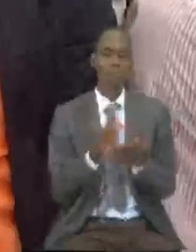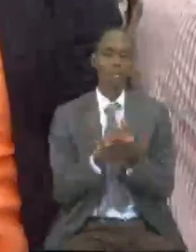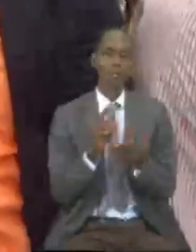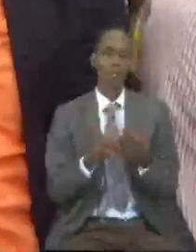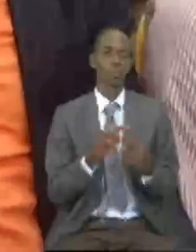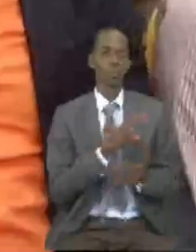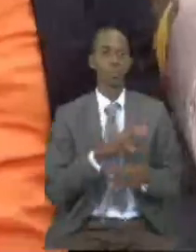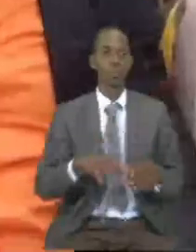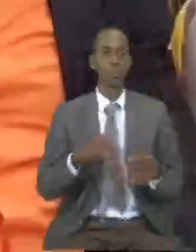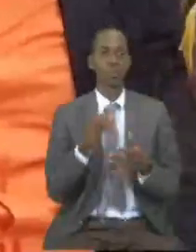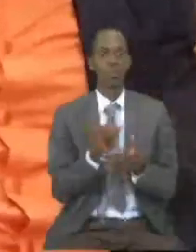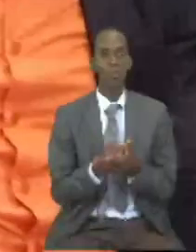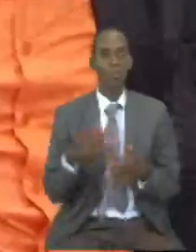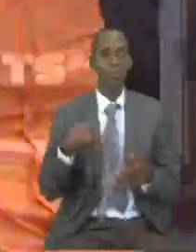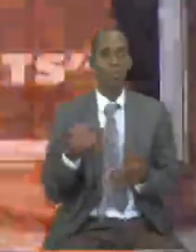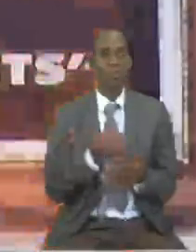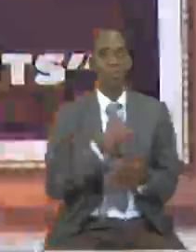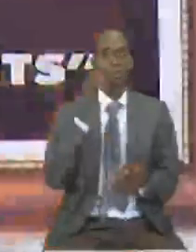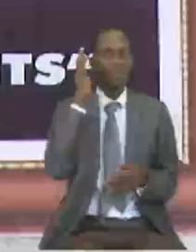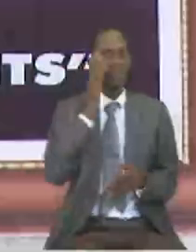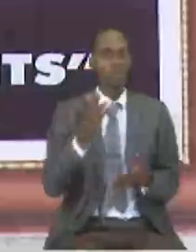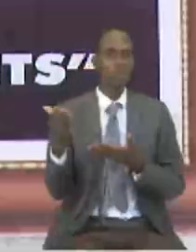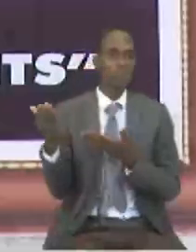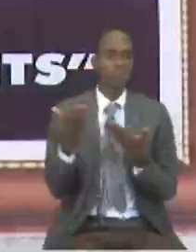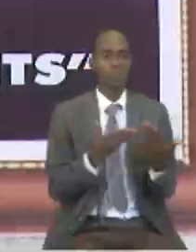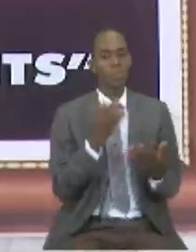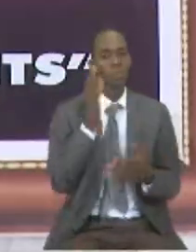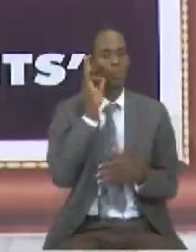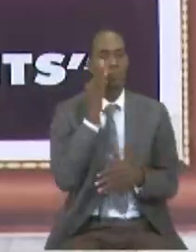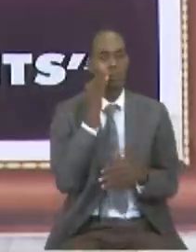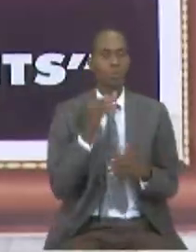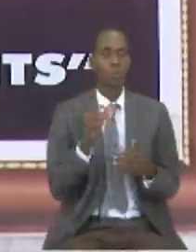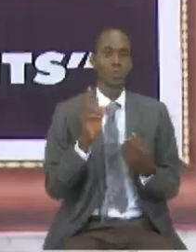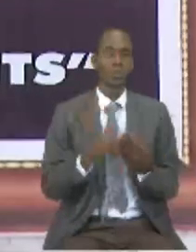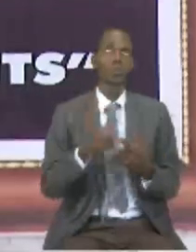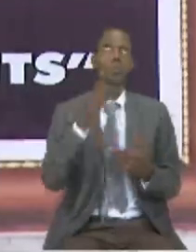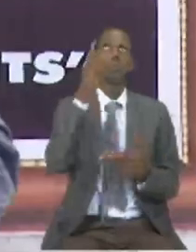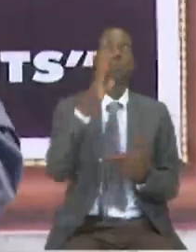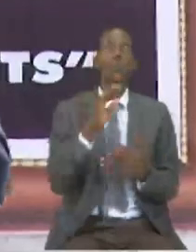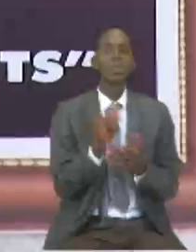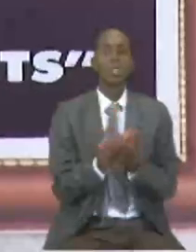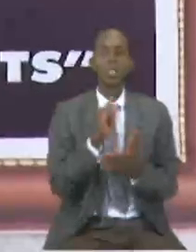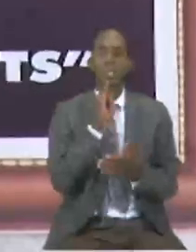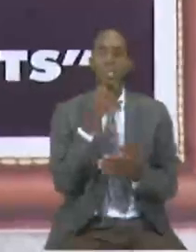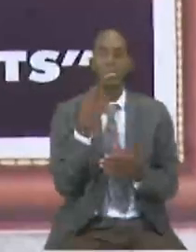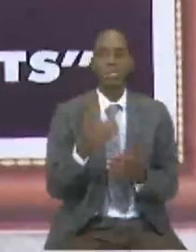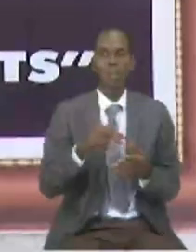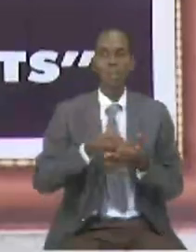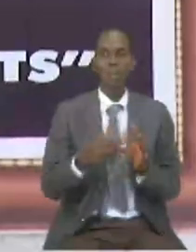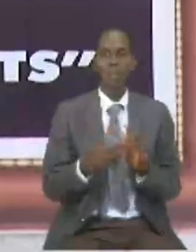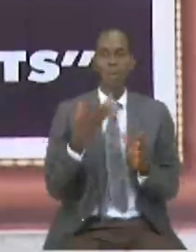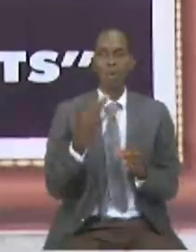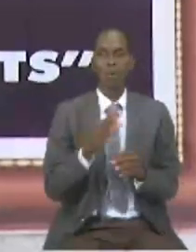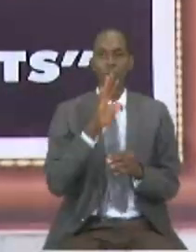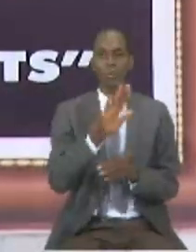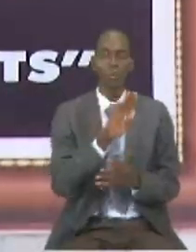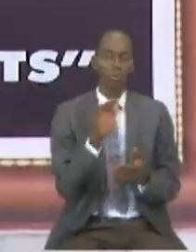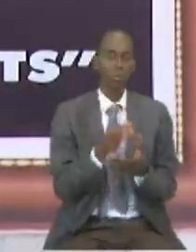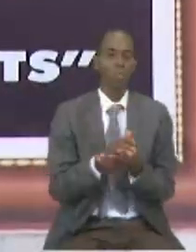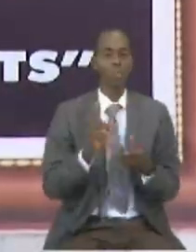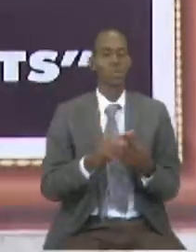maintenant. Afin que nous portions des fruits pour Dieu. Voyez cela. C'est l'objectif de cette union